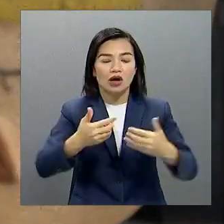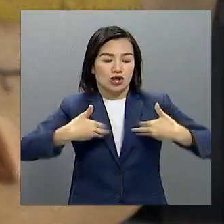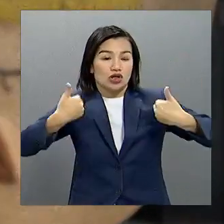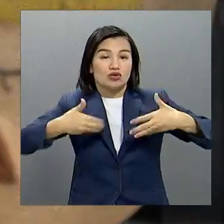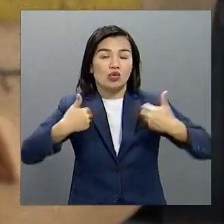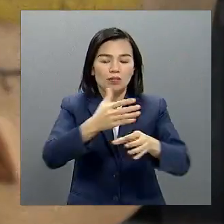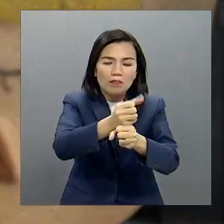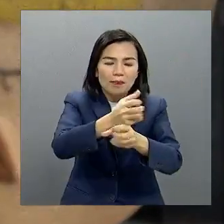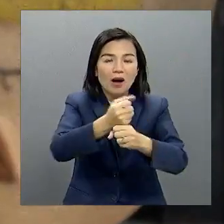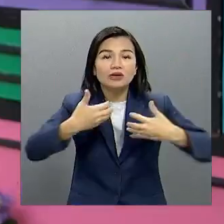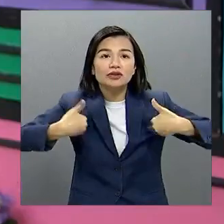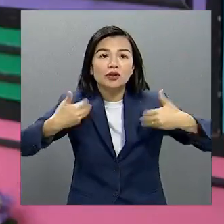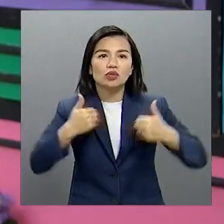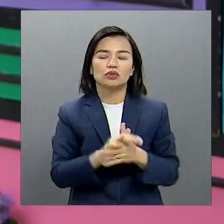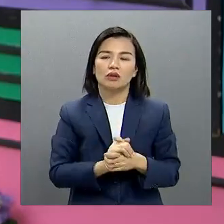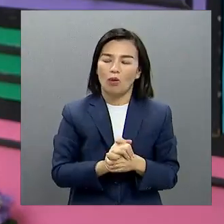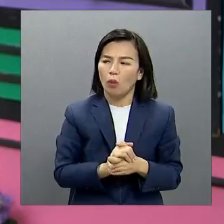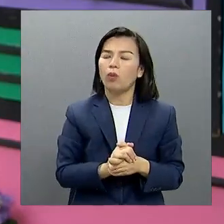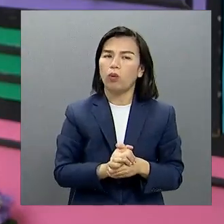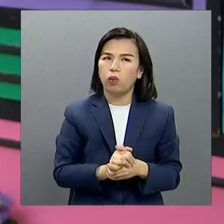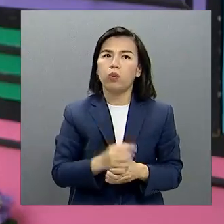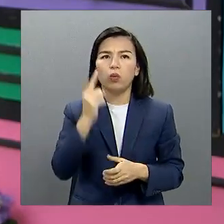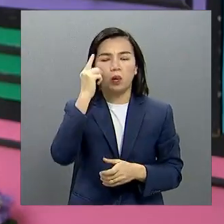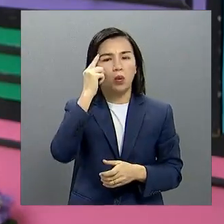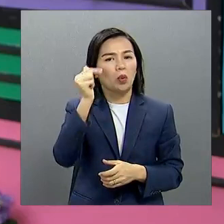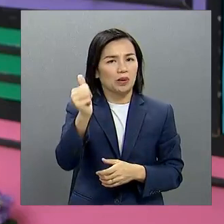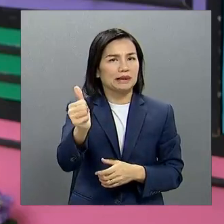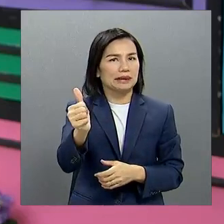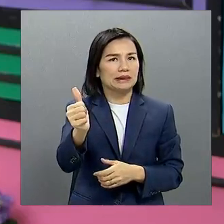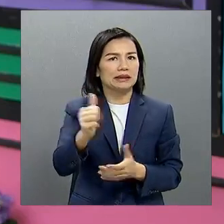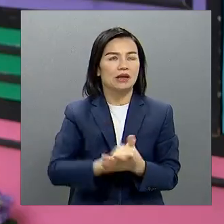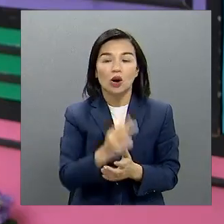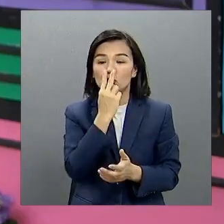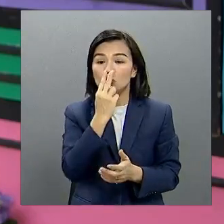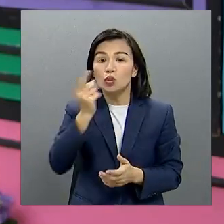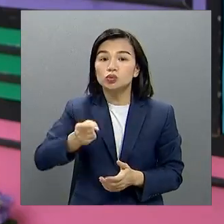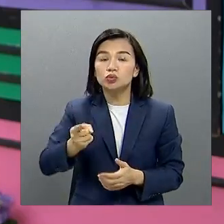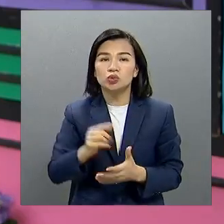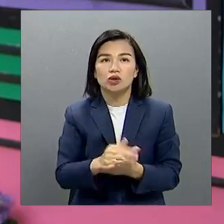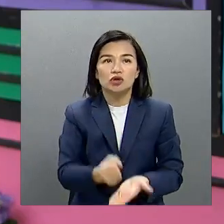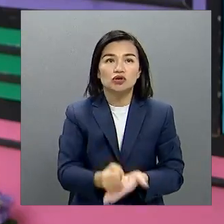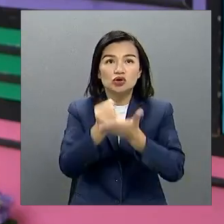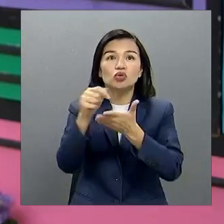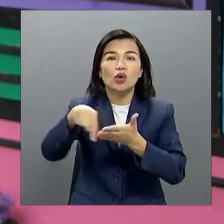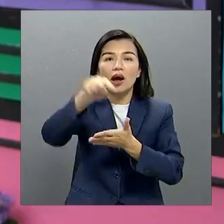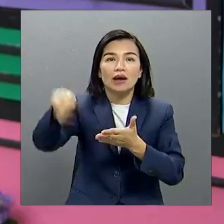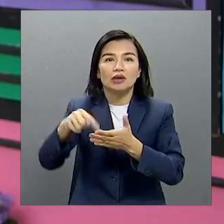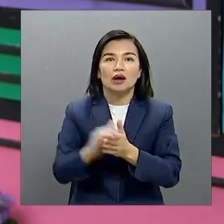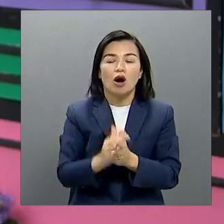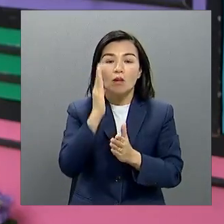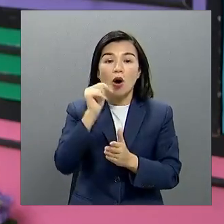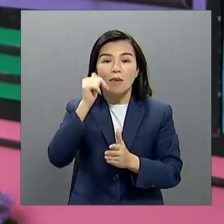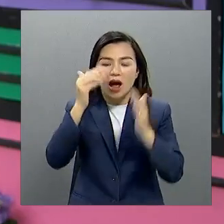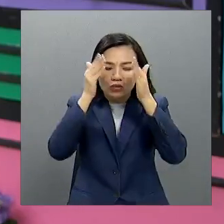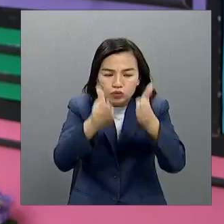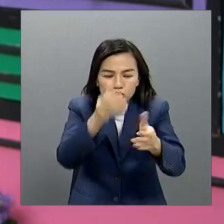เราก็เลยงานนี้น่าจะดีเพราะว่าเราลองดูต่อไปซิว่าจะสามารถดึงดูดความสนใจให้คุณพ่อคุณแม่ได้ทุกวันหรือเปล่าหรือ